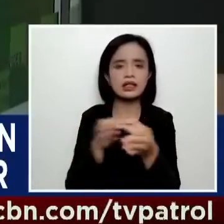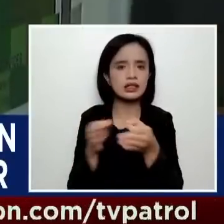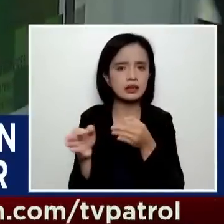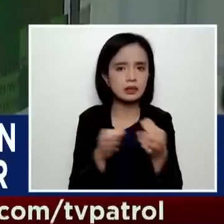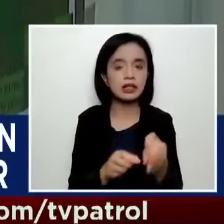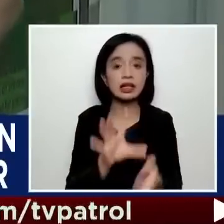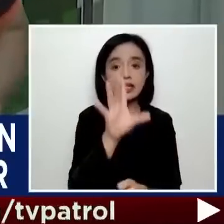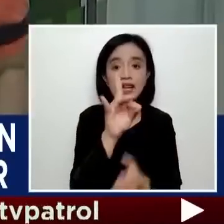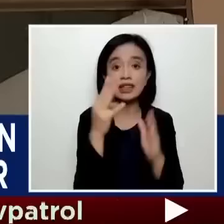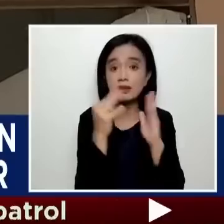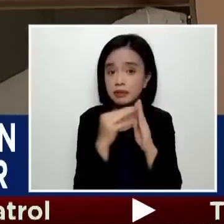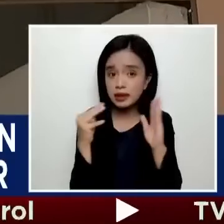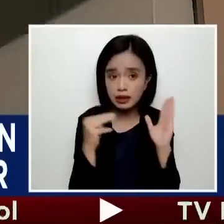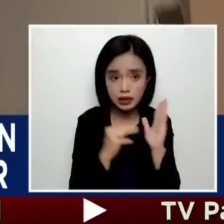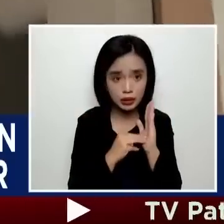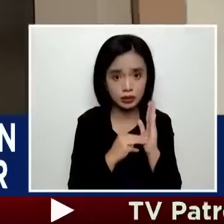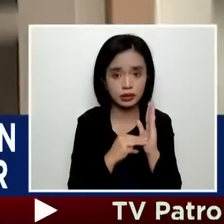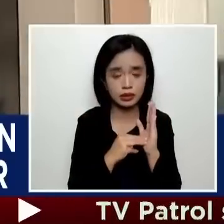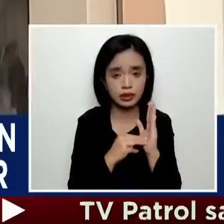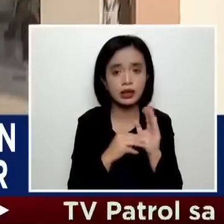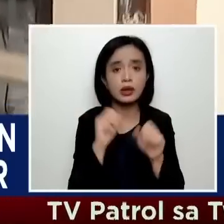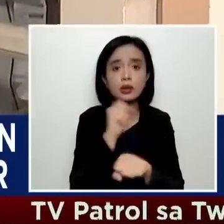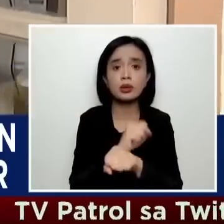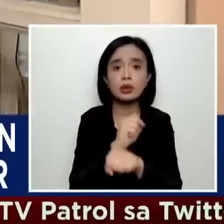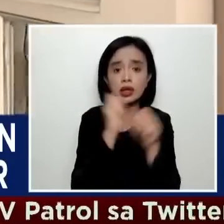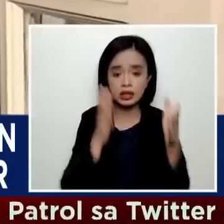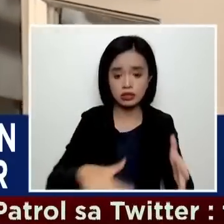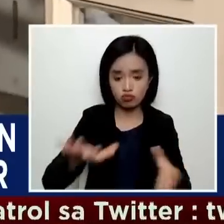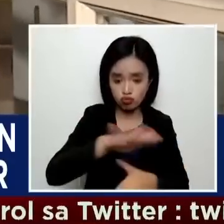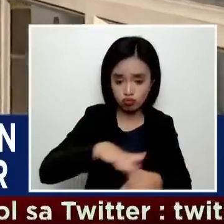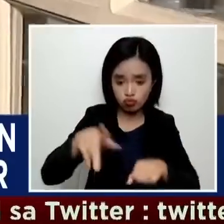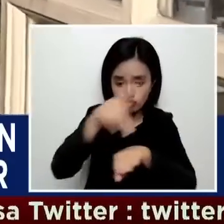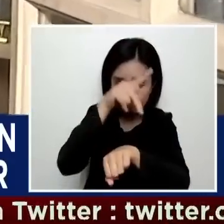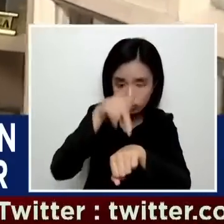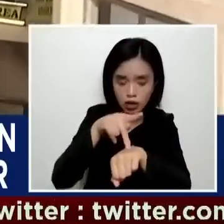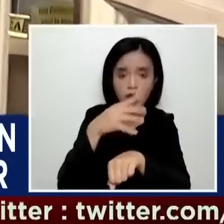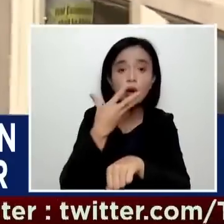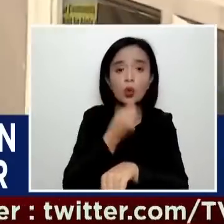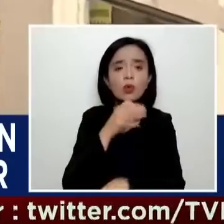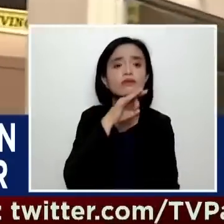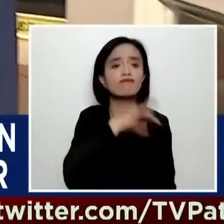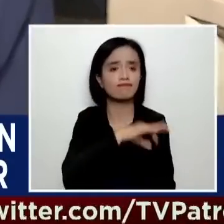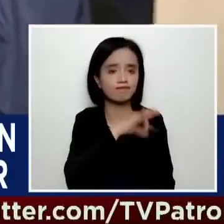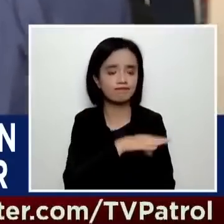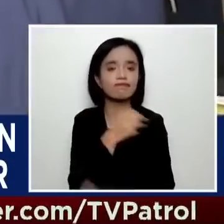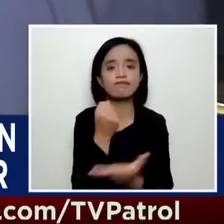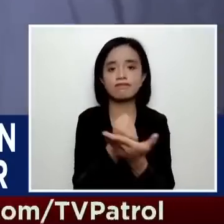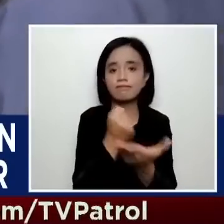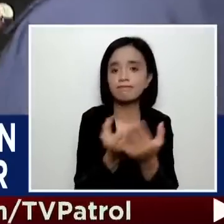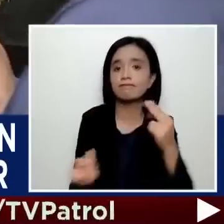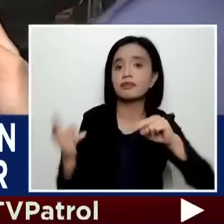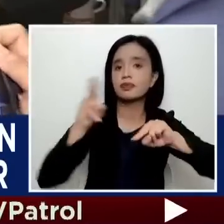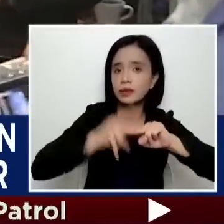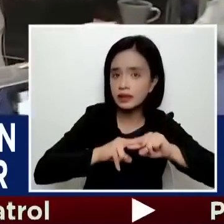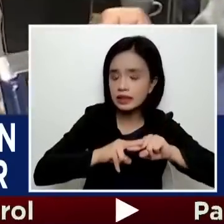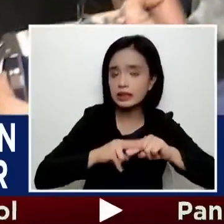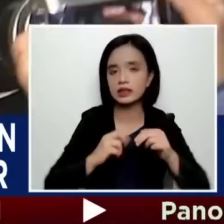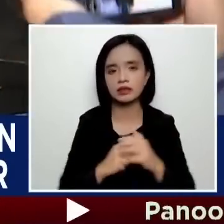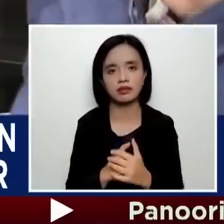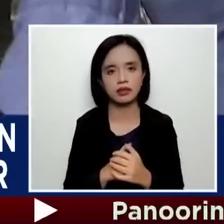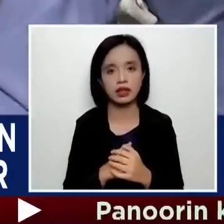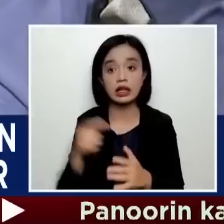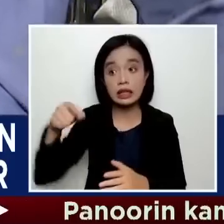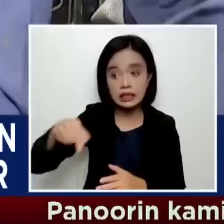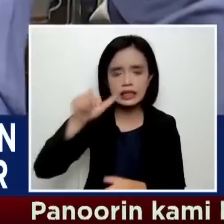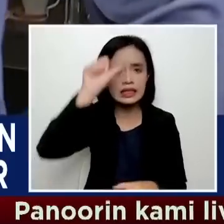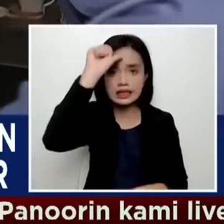milyon lang sa halos 50 milyong manggagawa sa bansa ang nakikinabang sa minimum wage increase. Nagpaalala din sila na